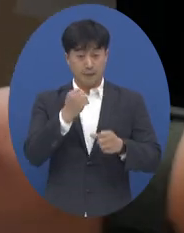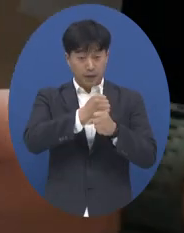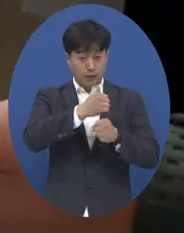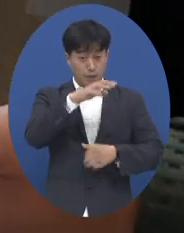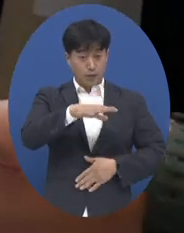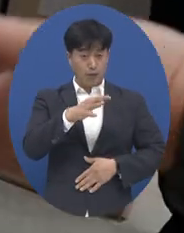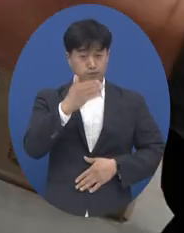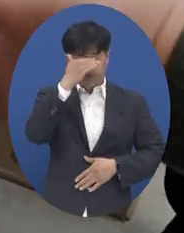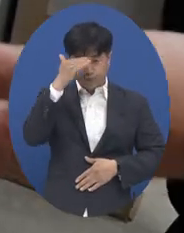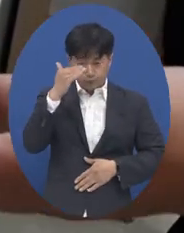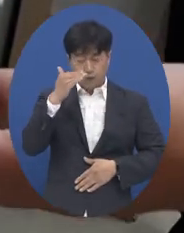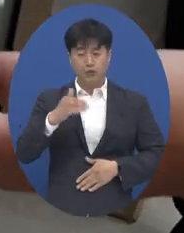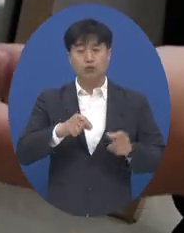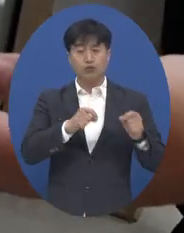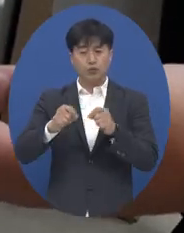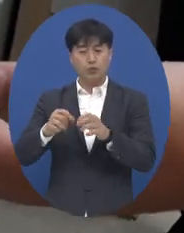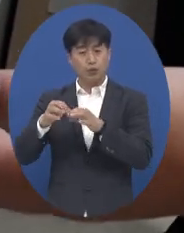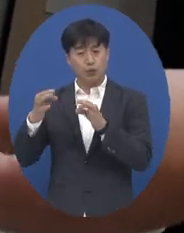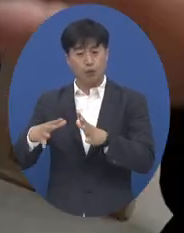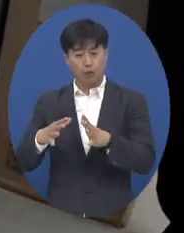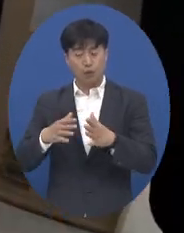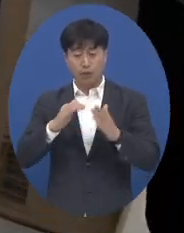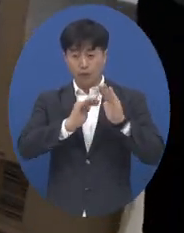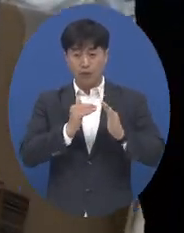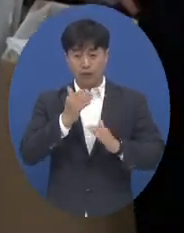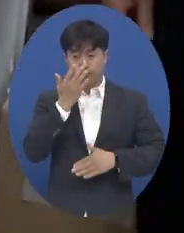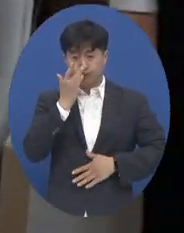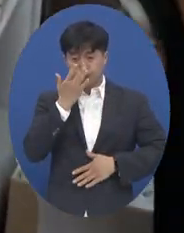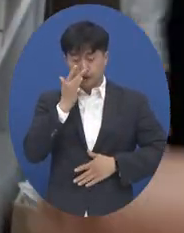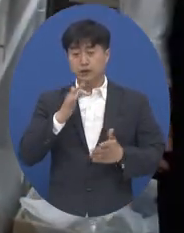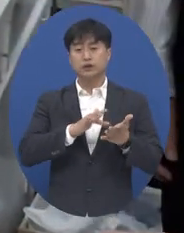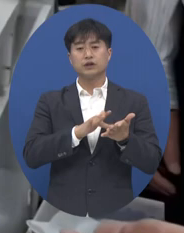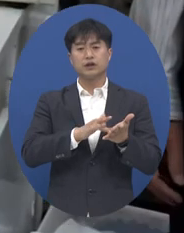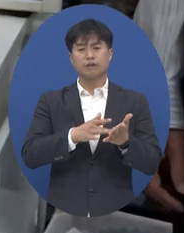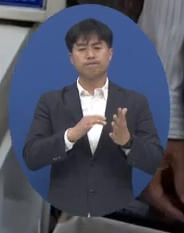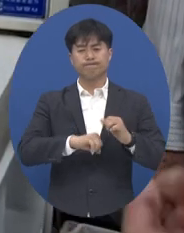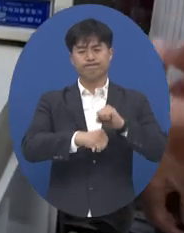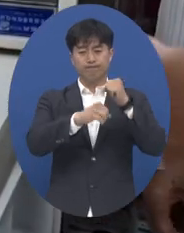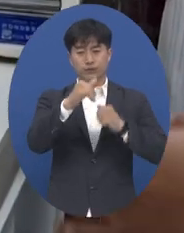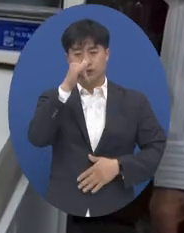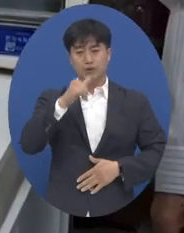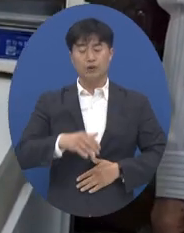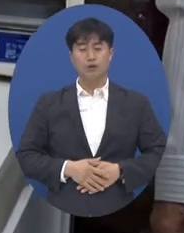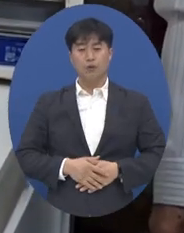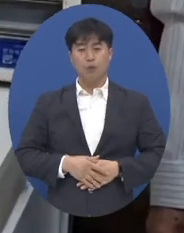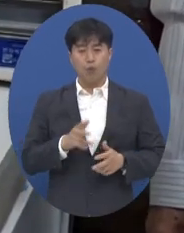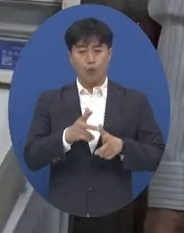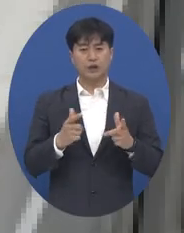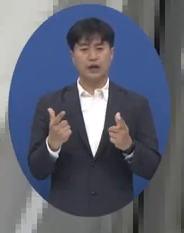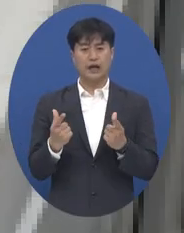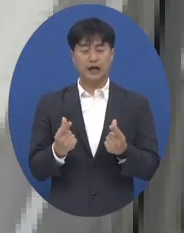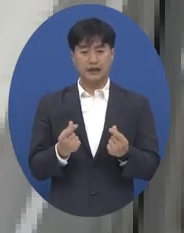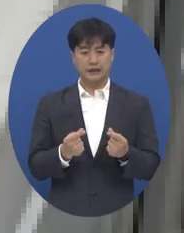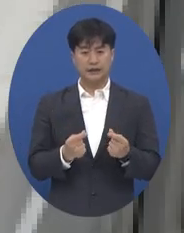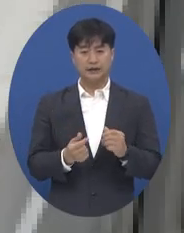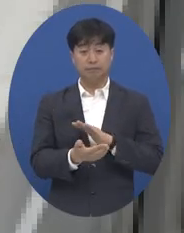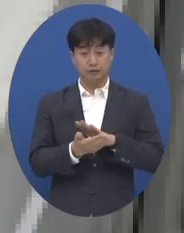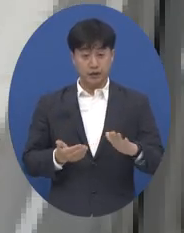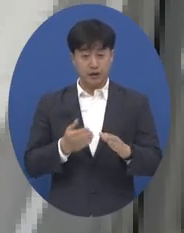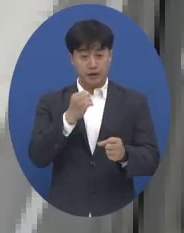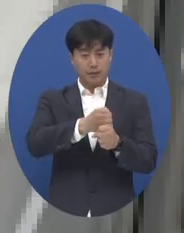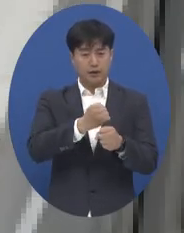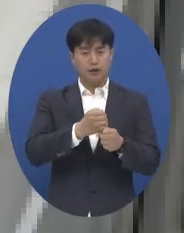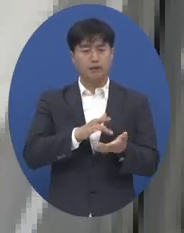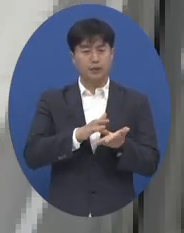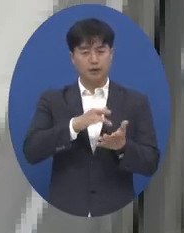조제실로 들어가 보니 유통기한과 성분 등을 알수 없는 약이 수두룩하게 쌓여 있습니다. 공장처럼 미리 대량으로